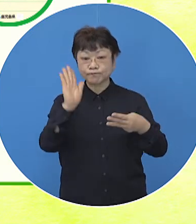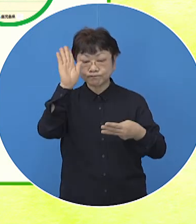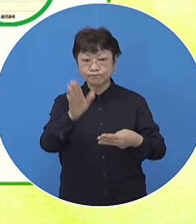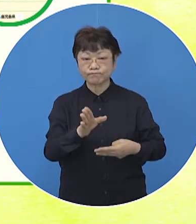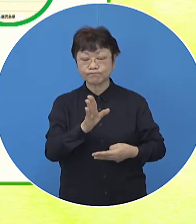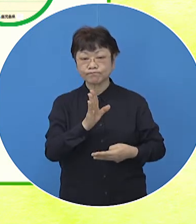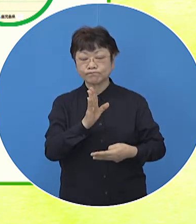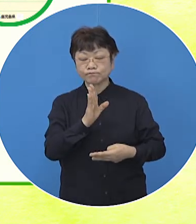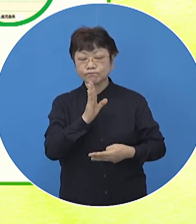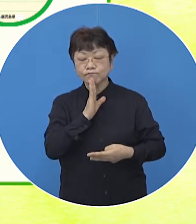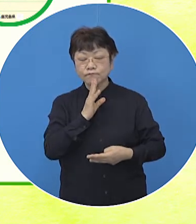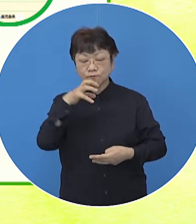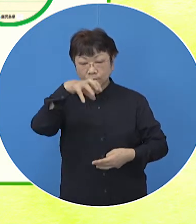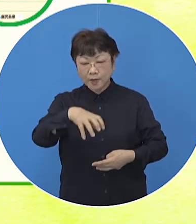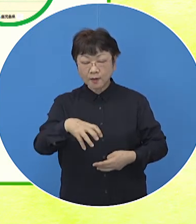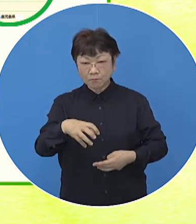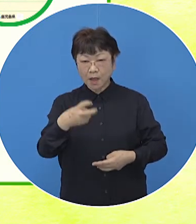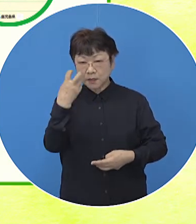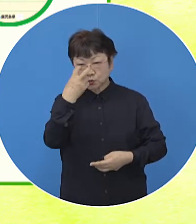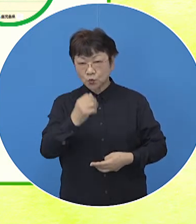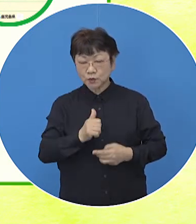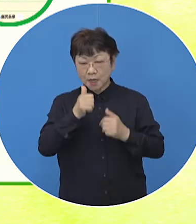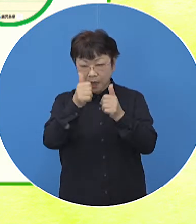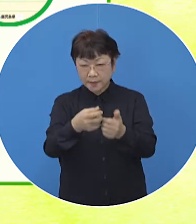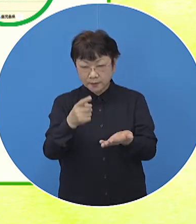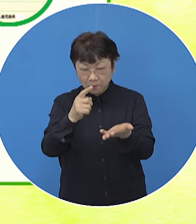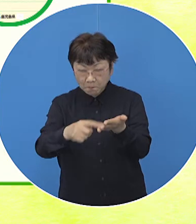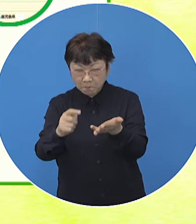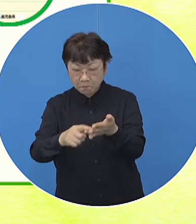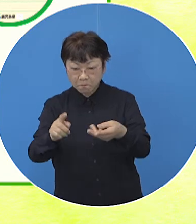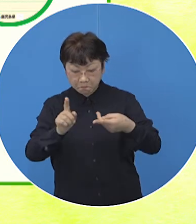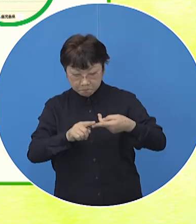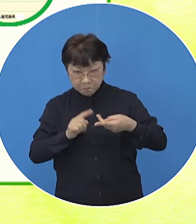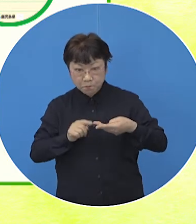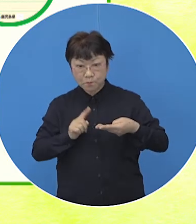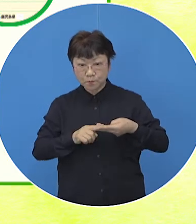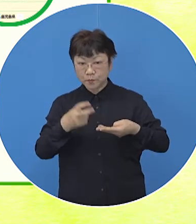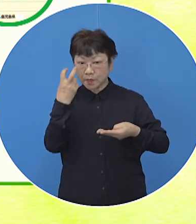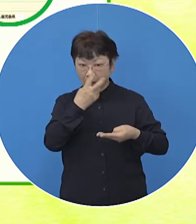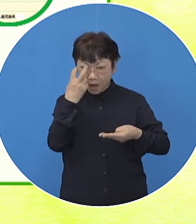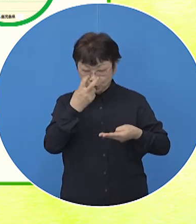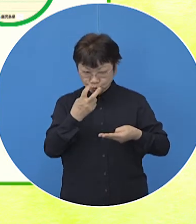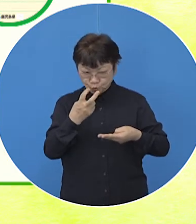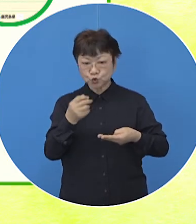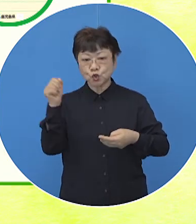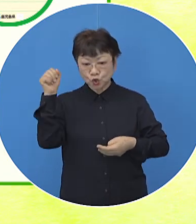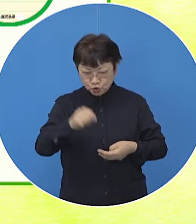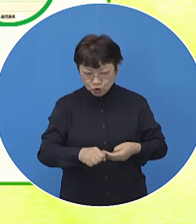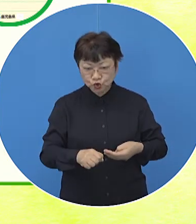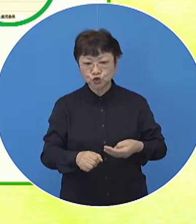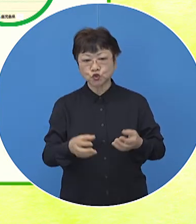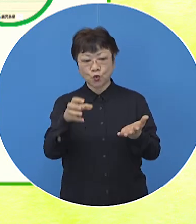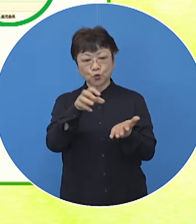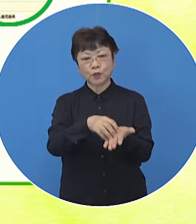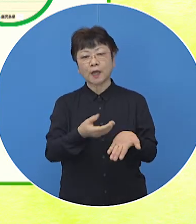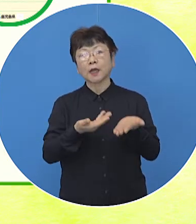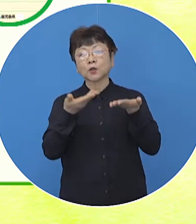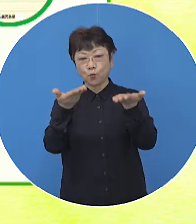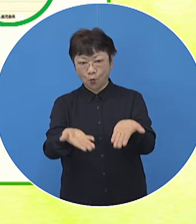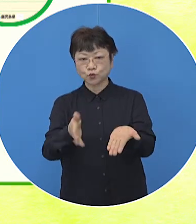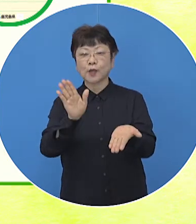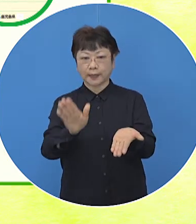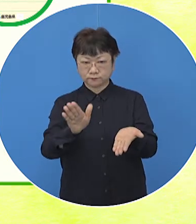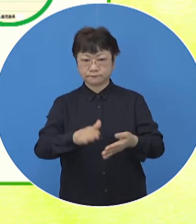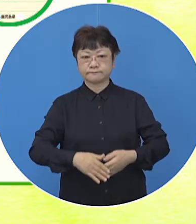調査員が現地調査を行い認証基準に適合していることを確認した上で認証およびステッカーの交